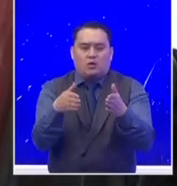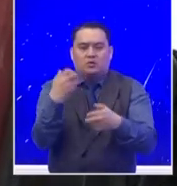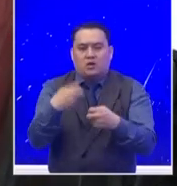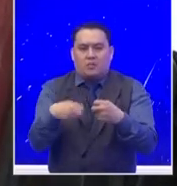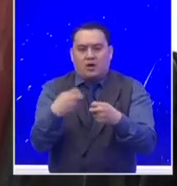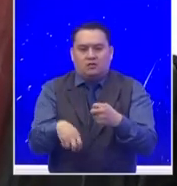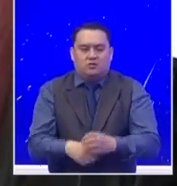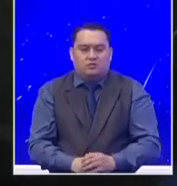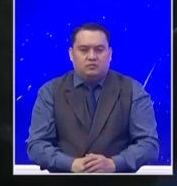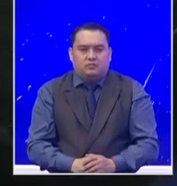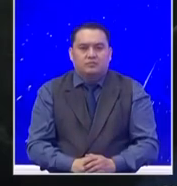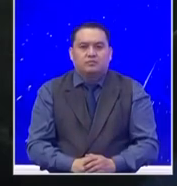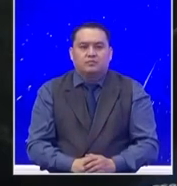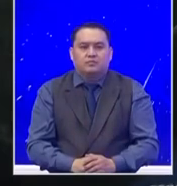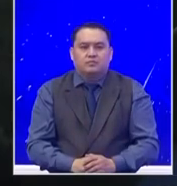ломаются машины.